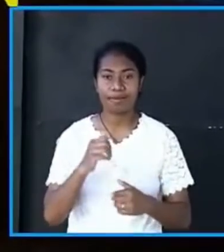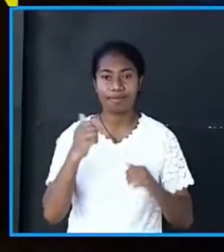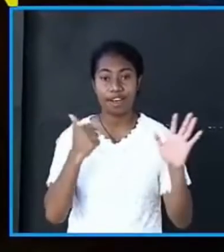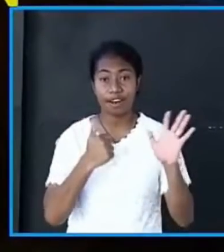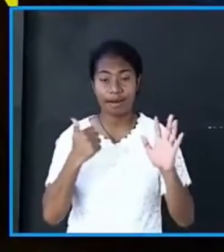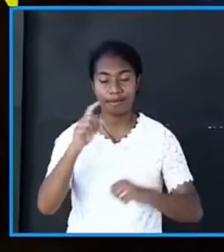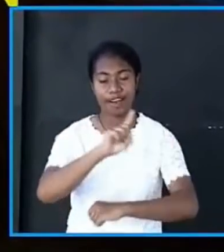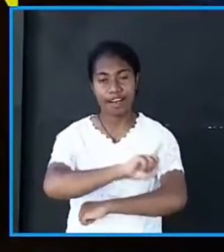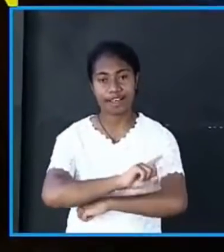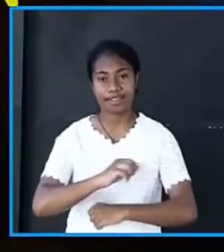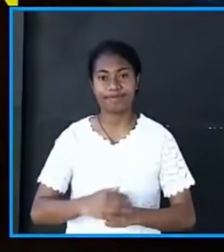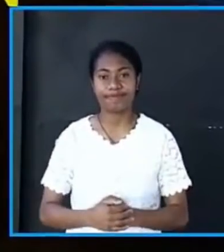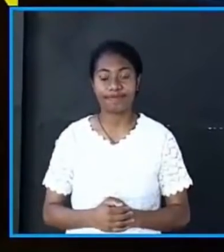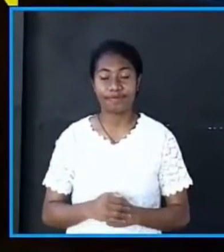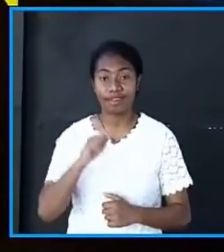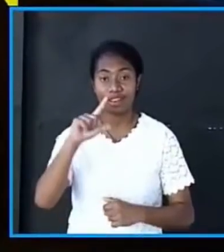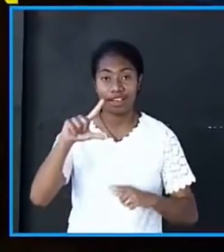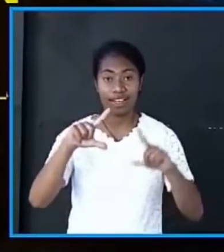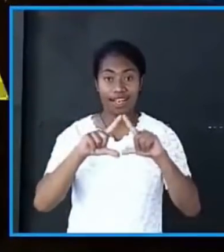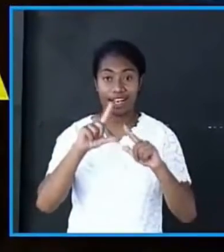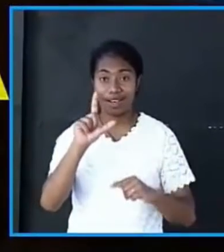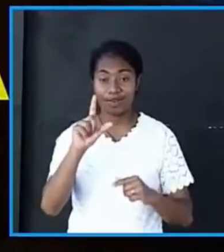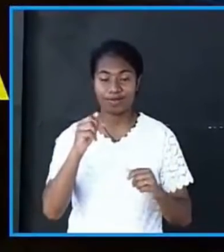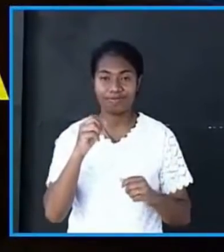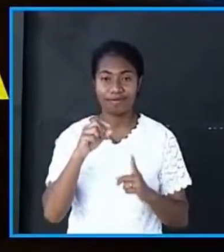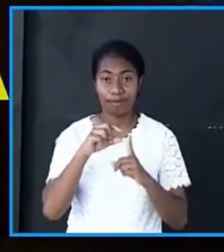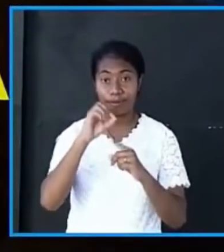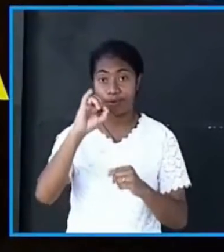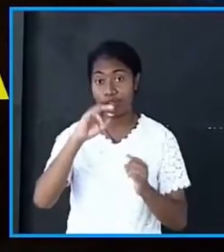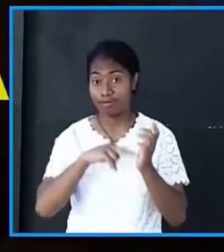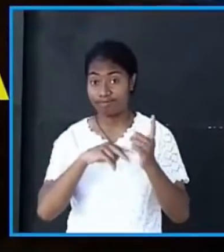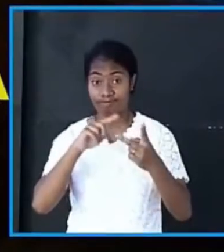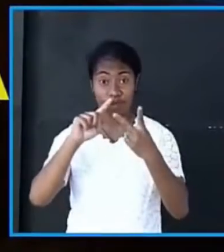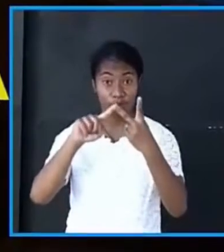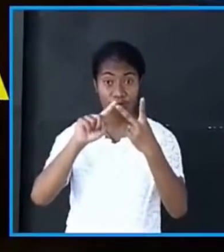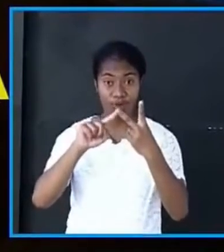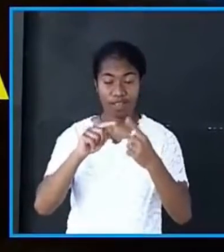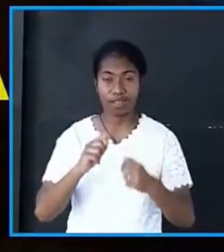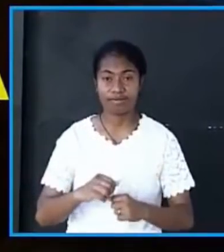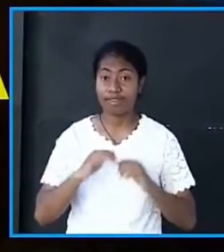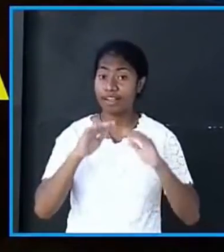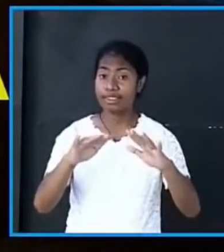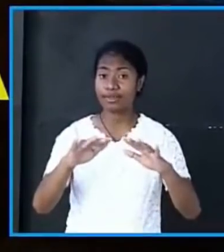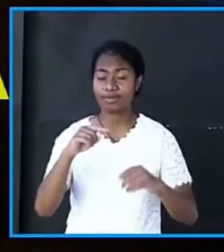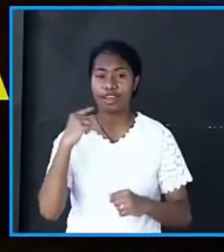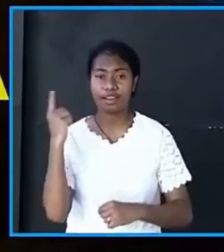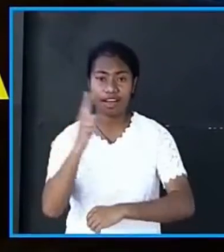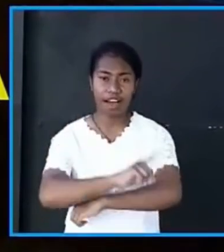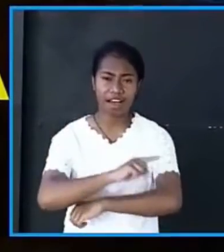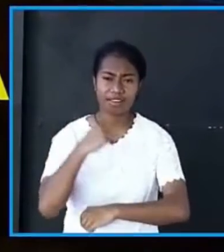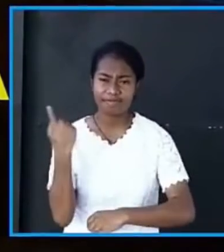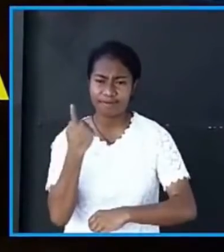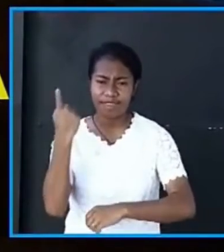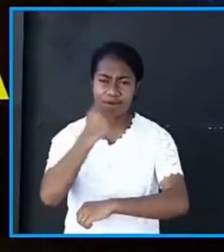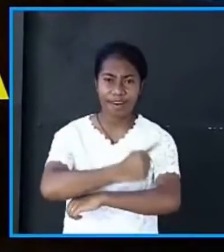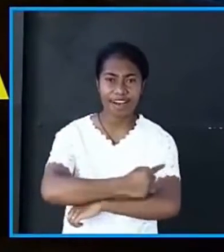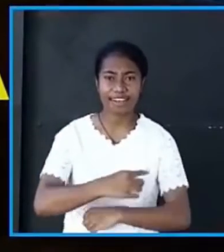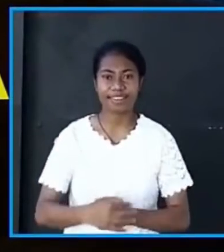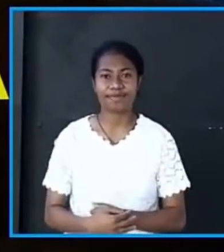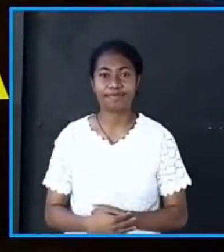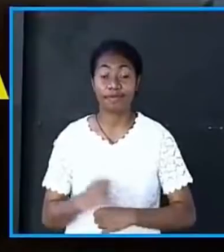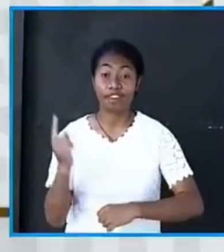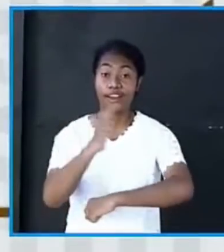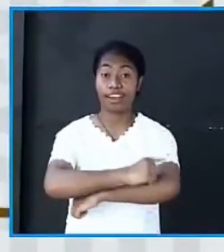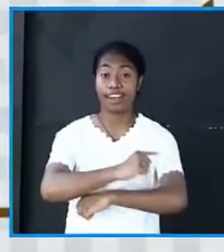lalu poin yang kedua kita mulai membahas penciptaan dari hari ke hari mulai dari hari